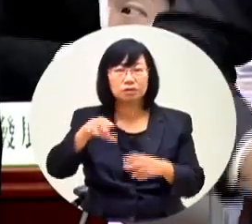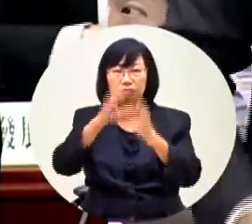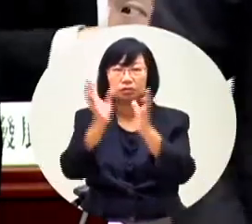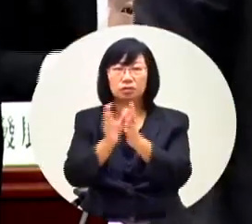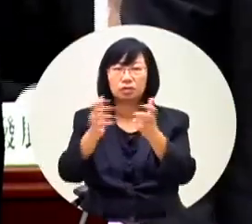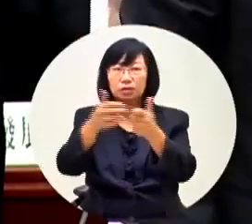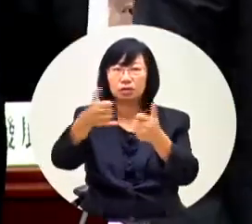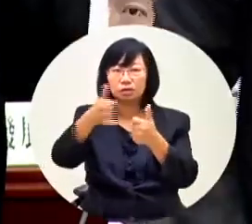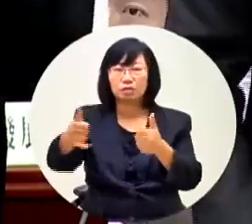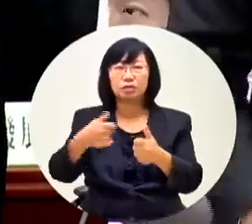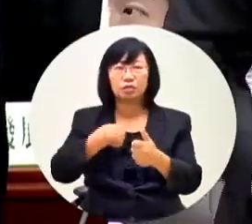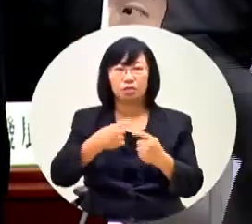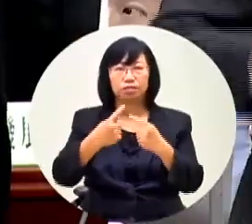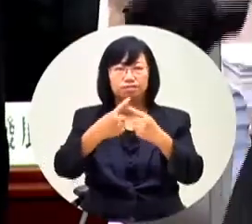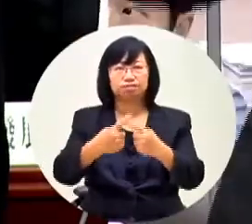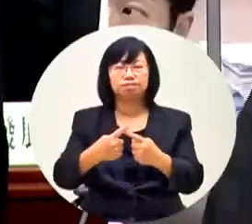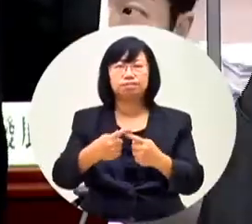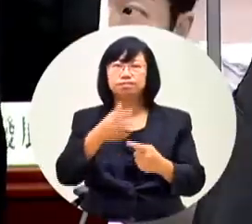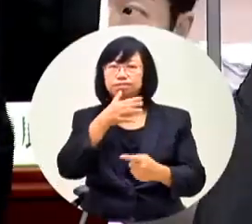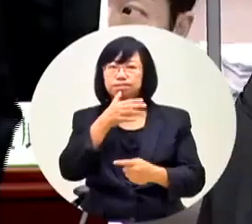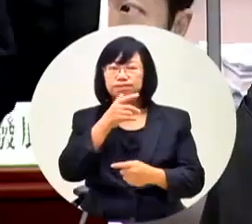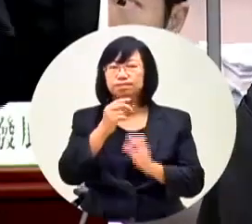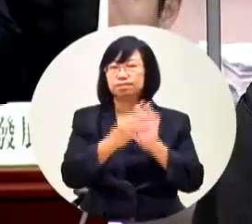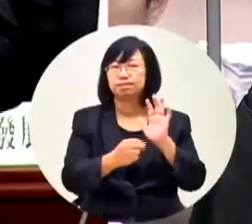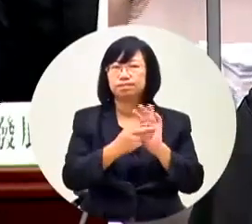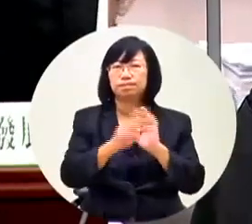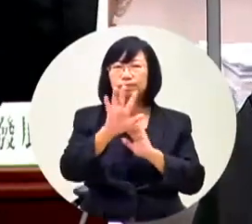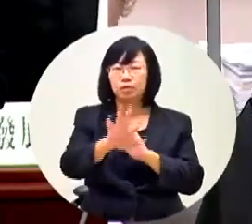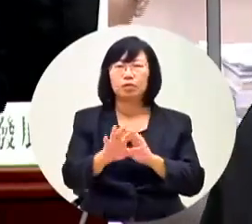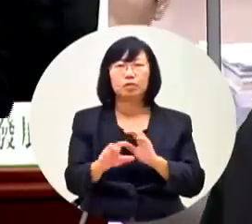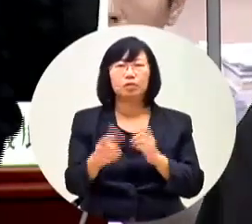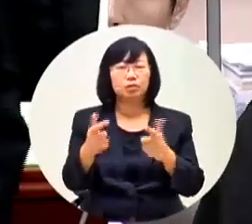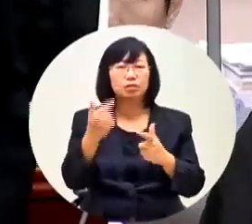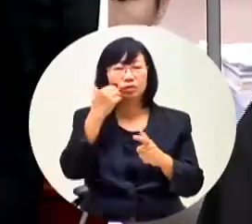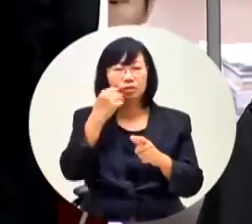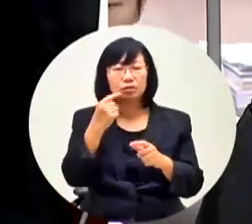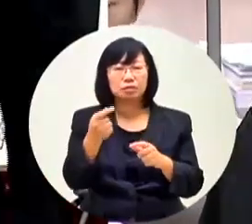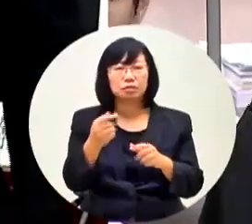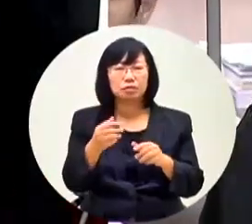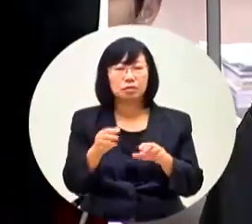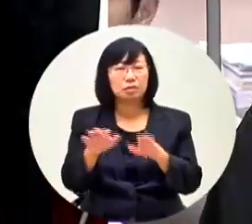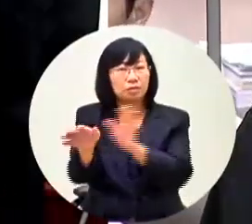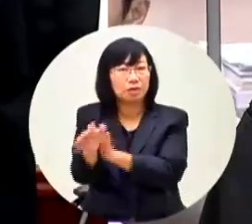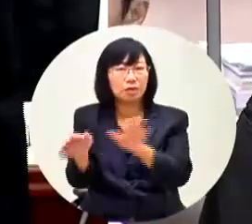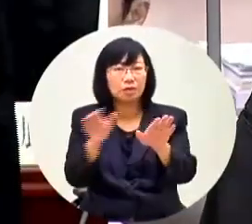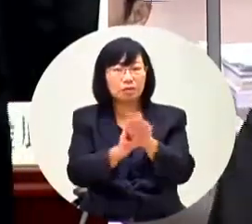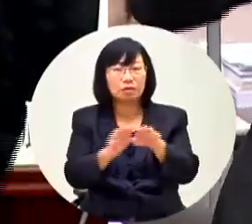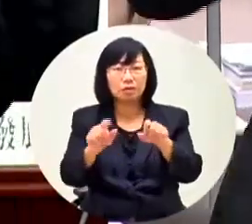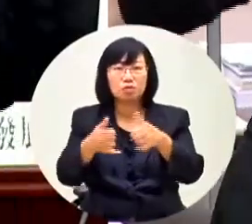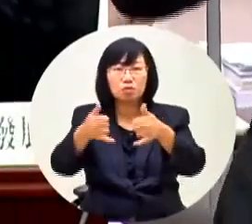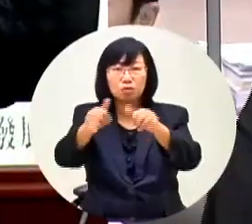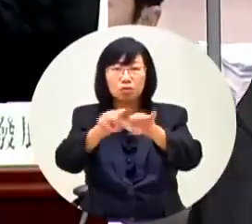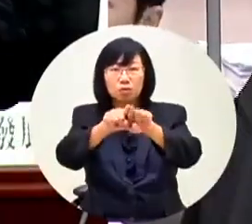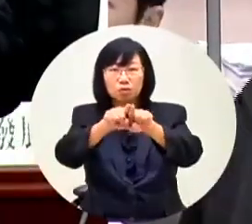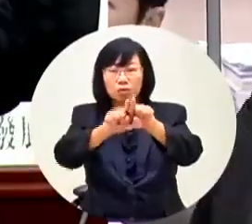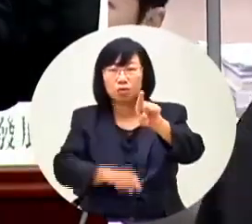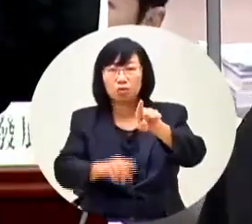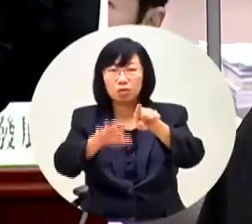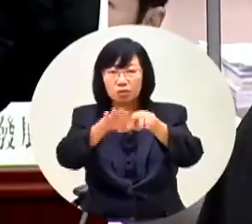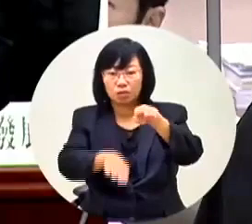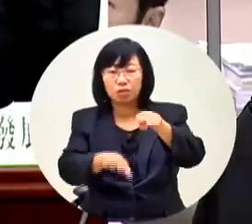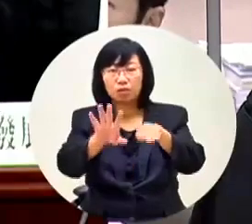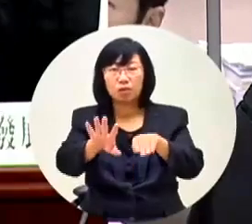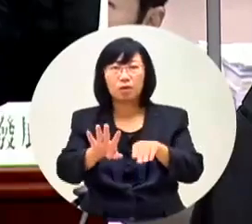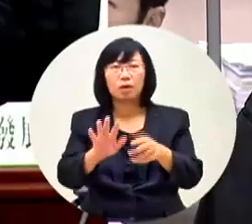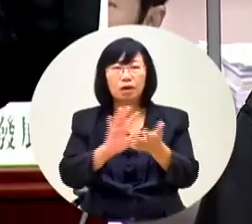在现场就讲得很清楚，所以并不是两个有高差的部分。而且你上一次